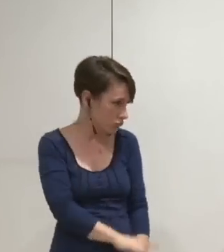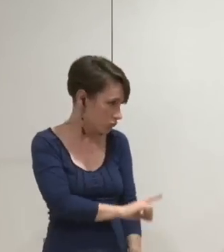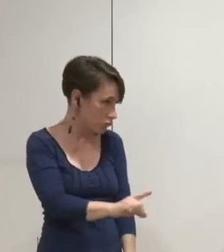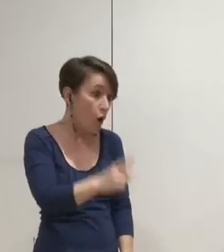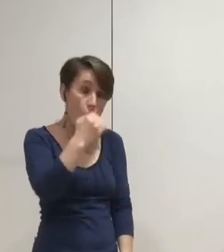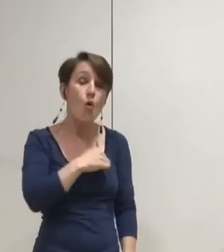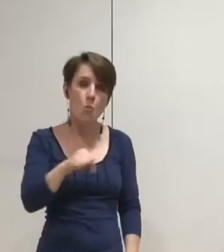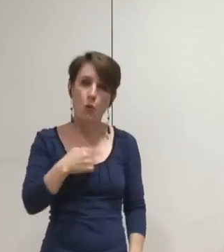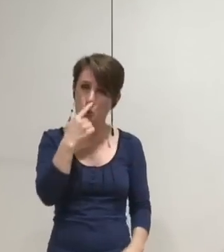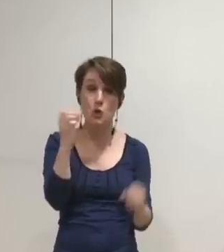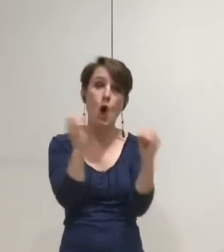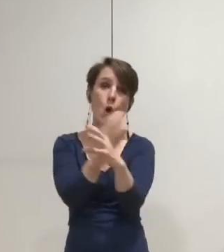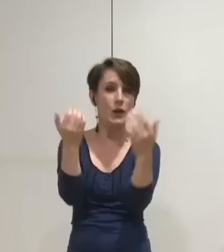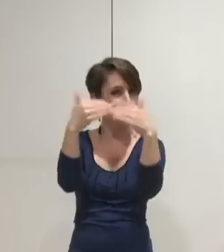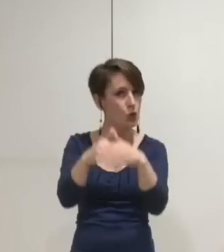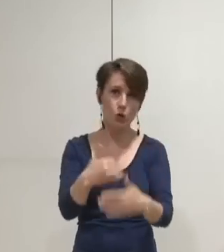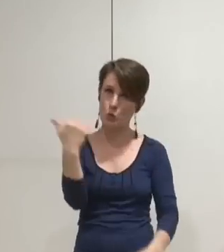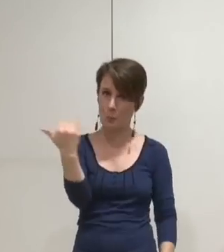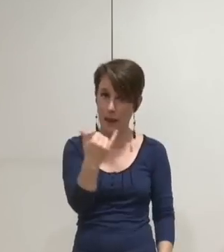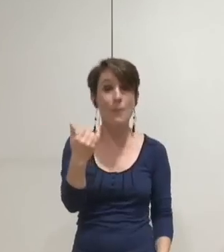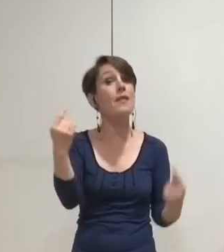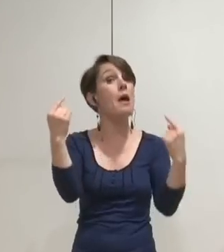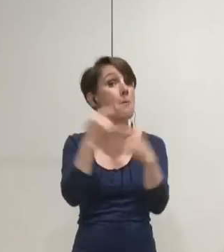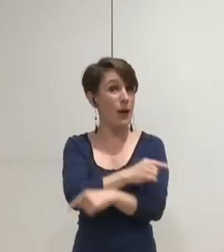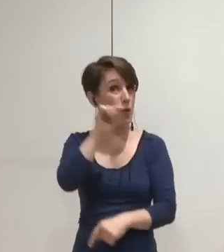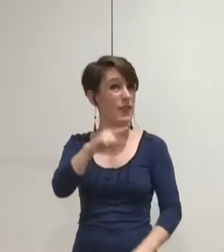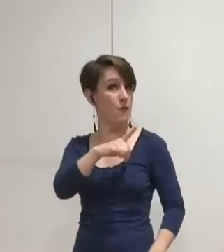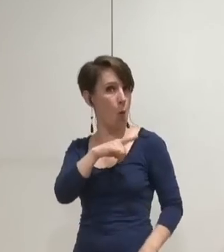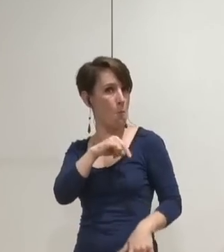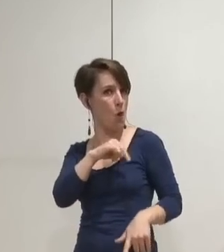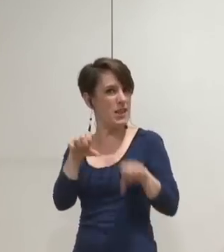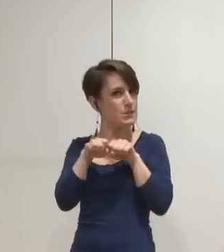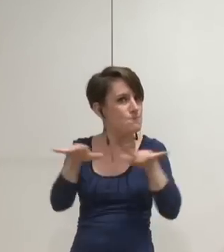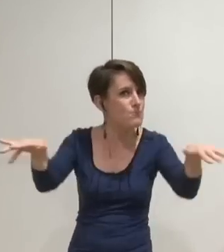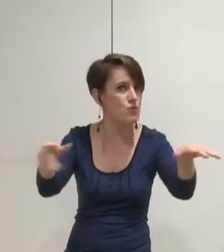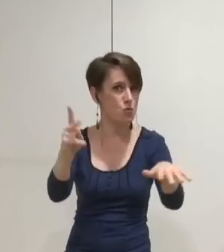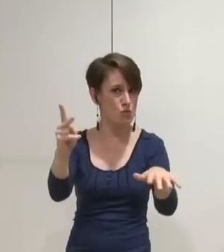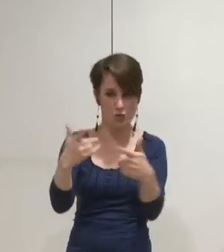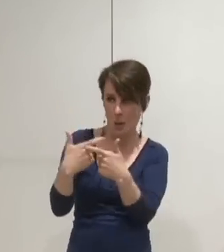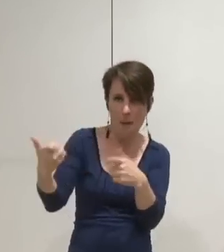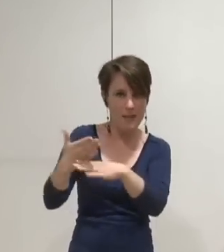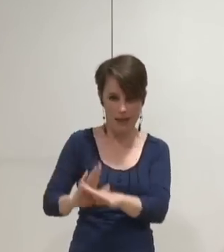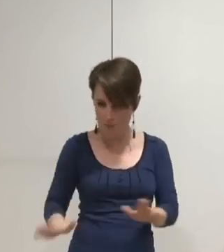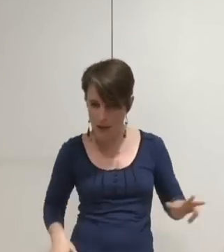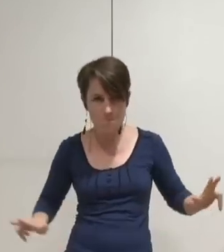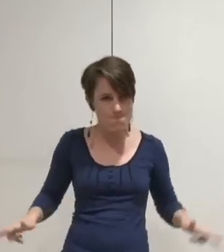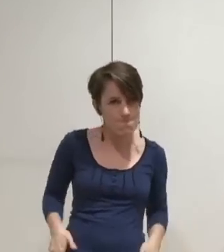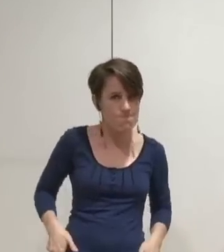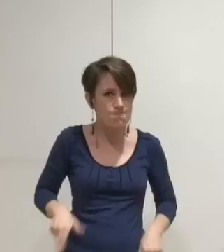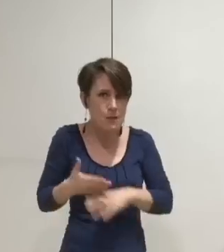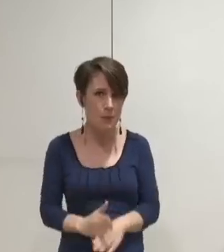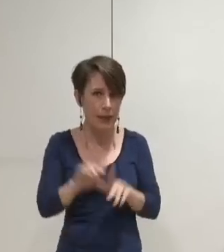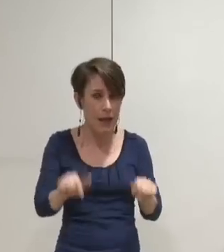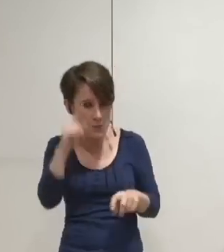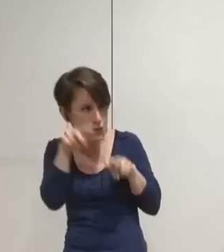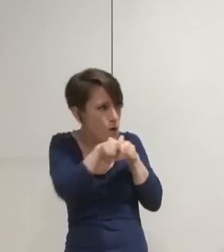nuit par contre on a besoin d'une police plus nombreus plus équipé et éent éventuellement armé pour